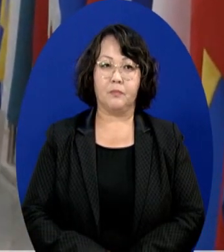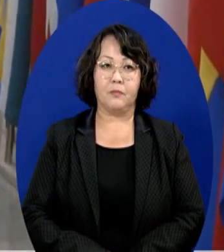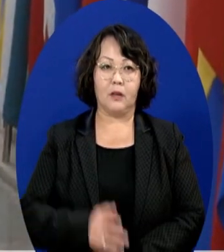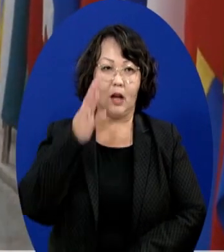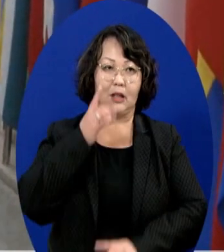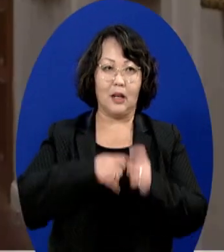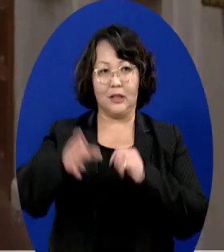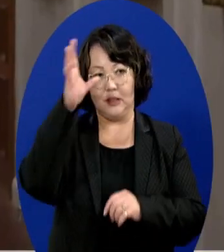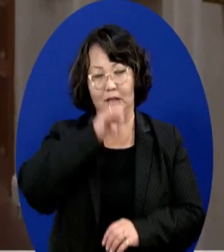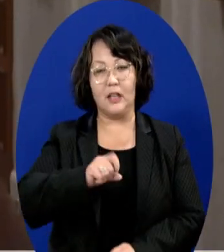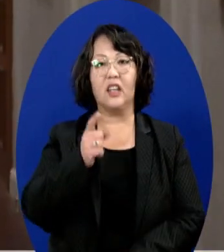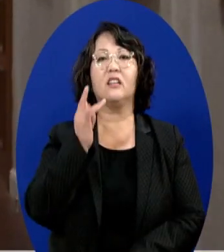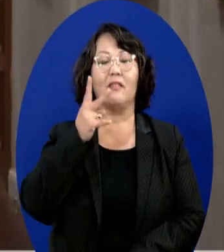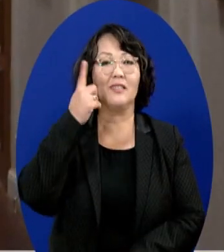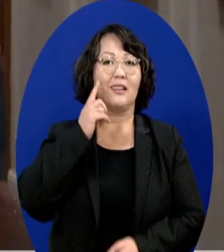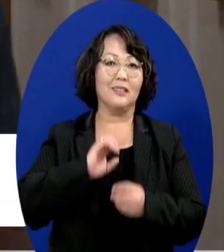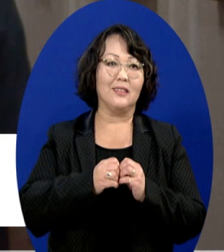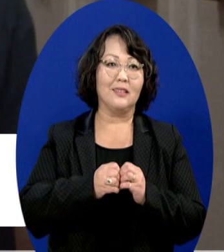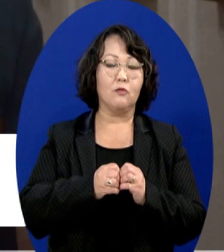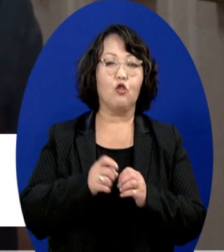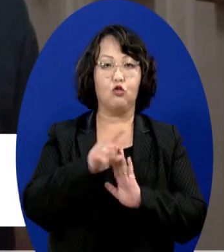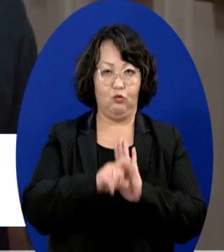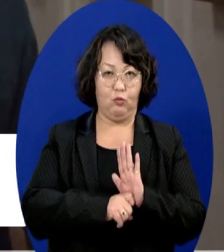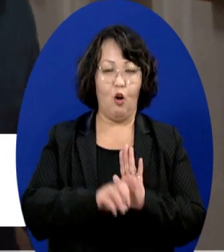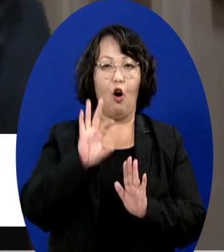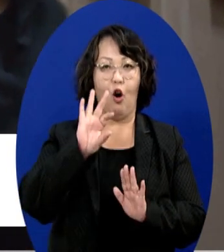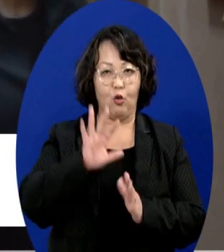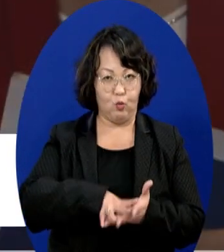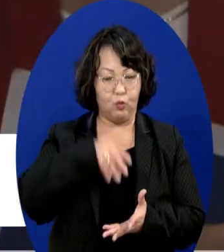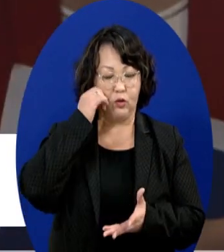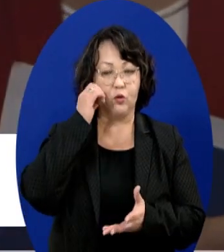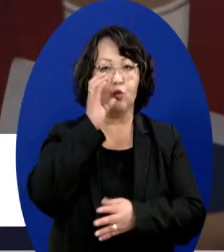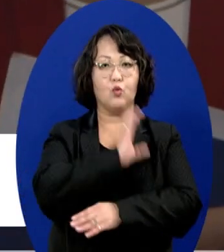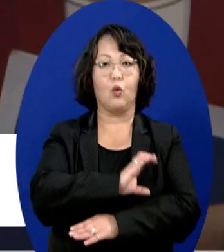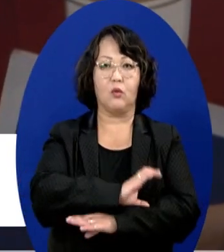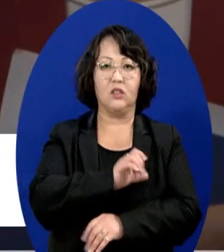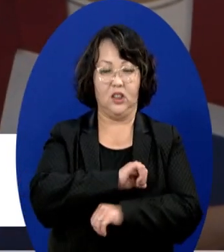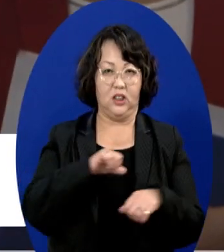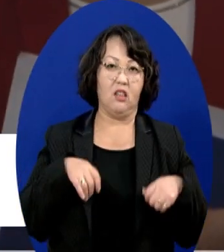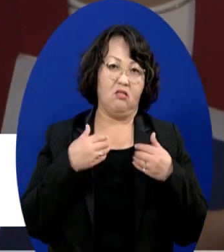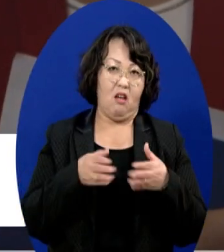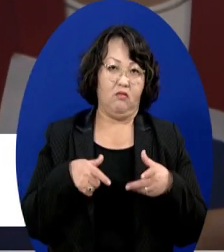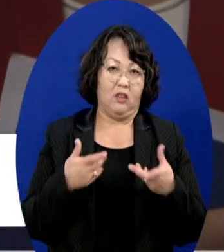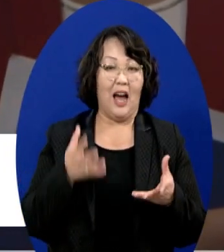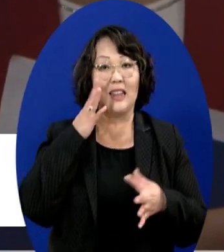Гадаад харилцааны сайд инх тайвны санаачилгаар хэрэгжүүлж байгаа энэ хөтөлбөр оюутан сурагч иргэдэд нээлттэй байх юм аа. Гадаад харилцааны чиглэлээр суралцж